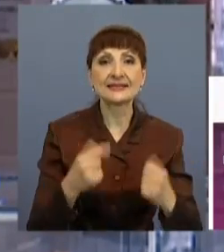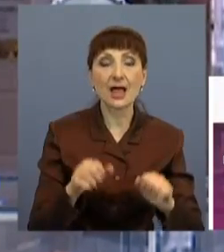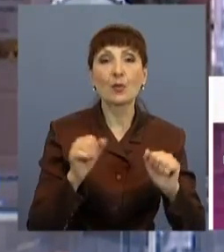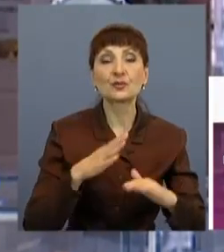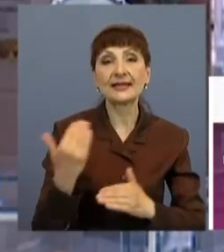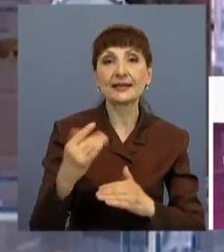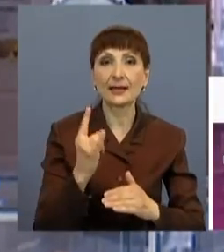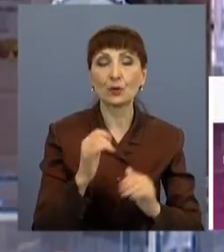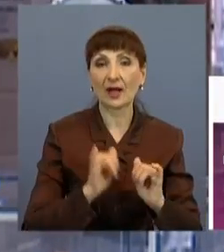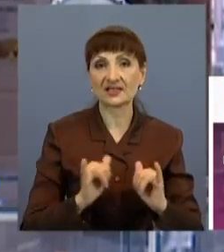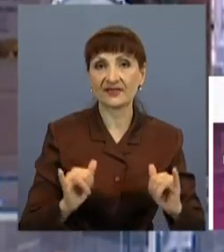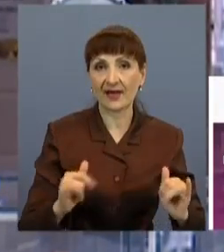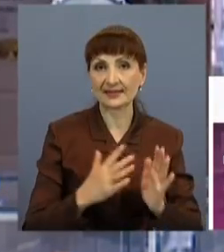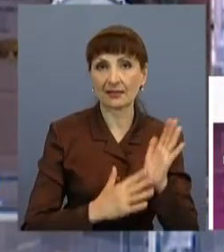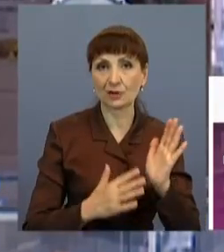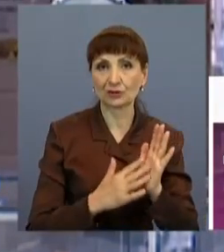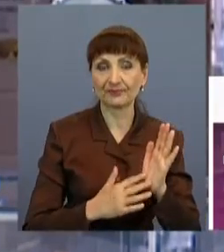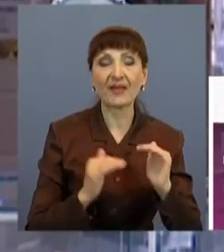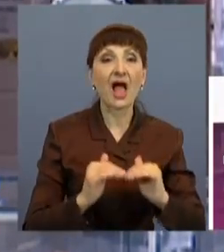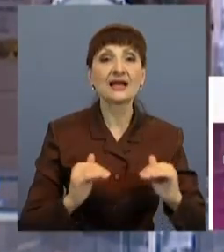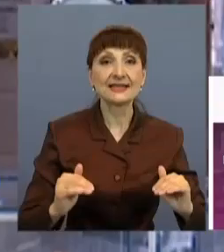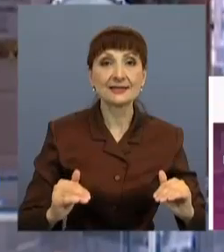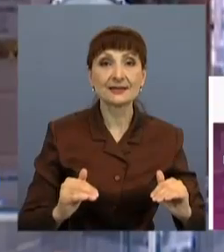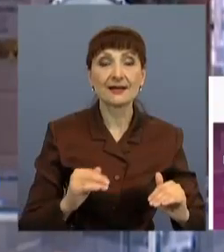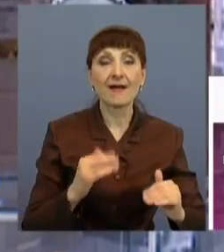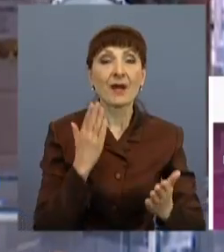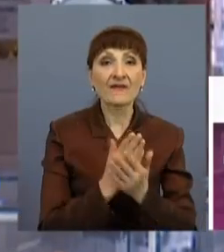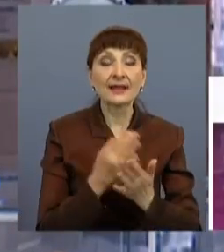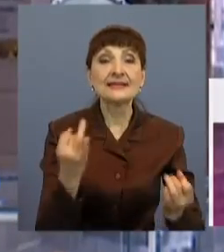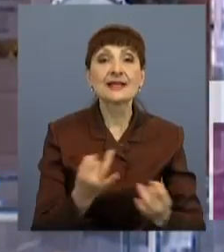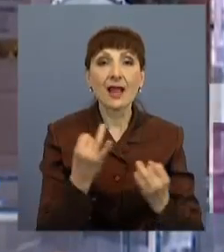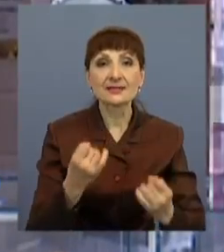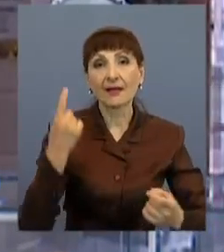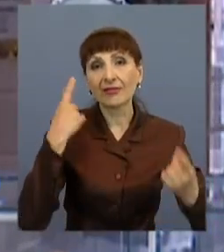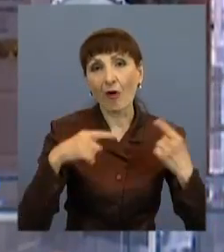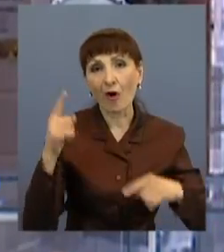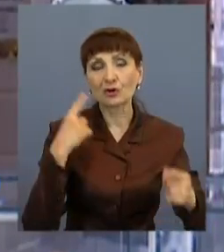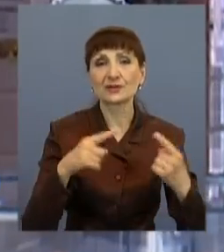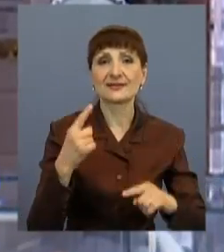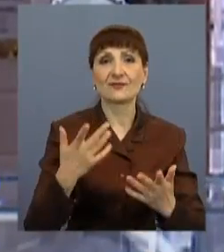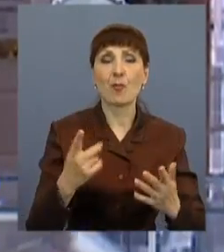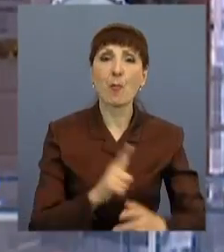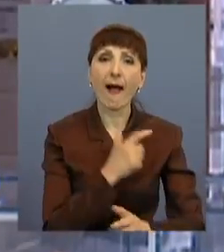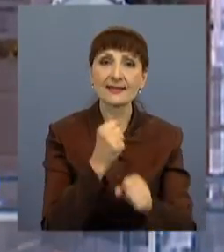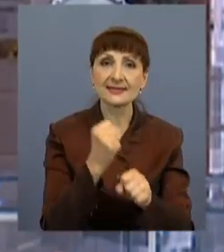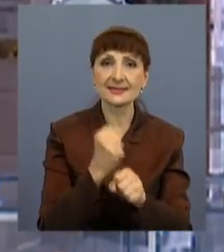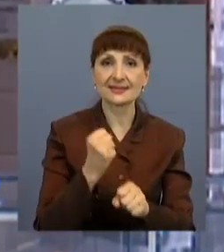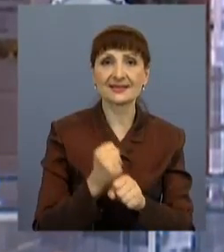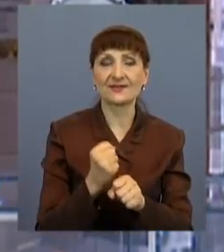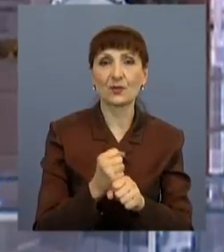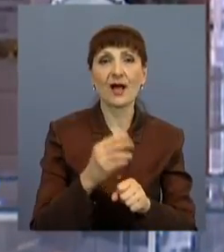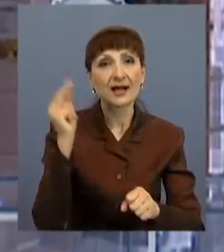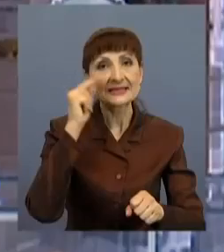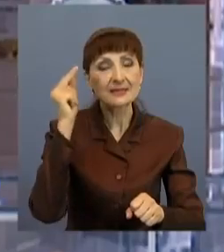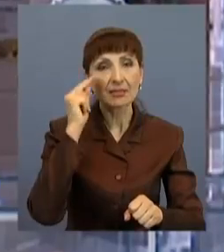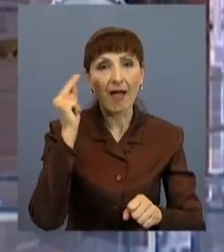их ребенок развиваться дальше. Дети, проявляя какой-то интерес к творчеству, к мастерству, к